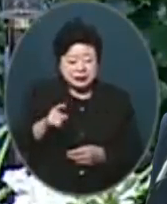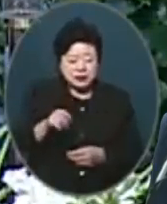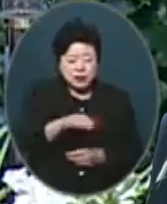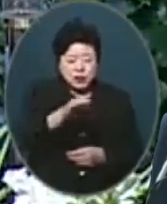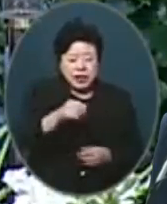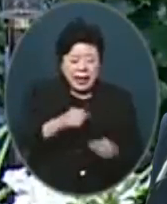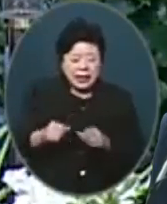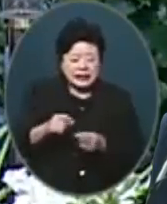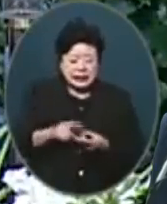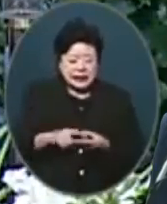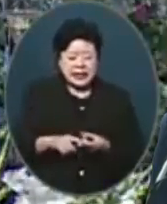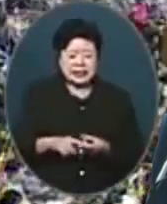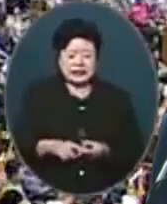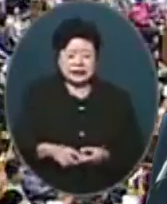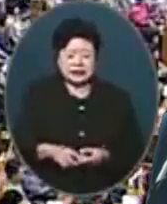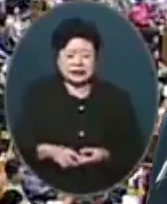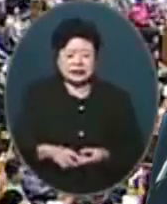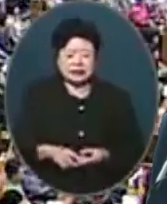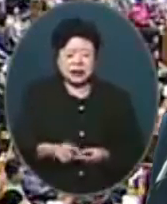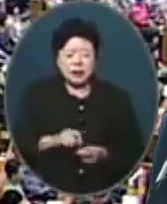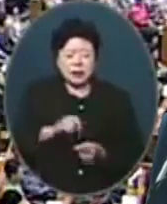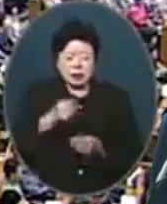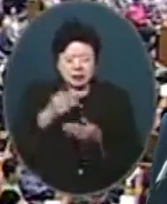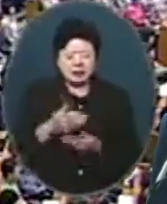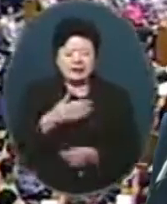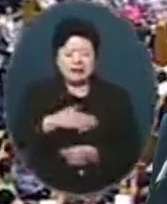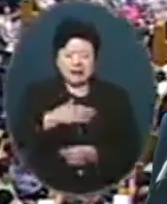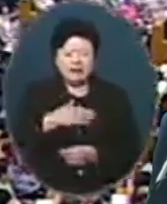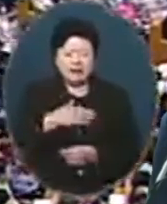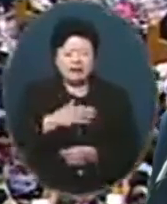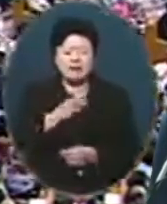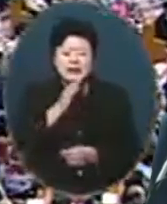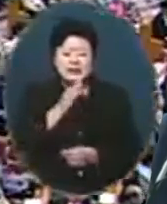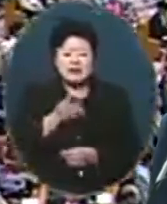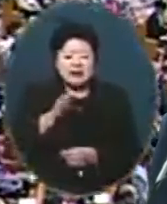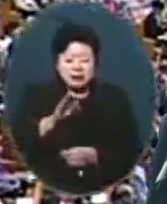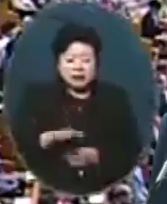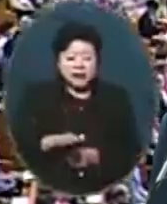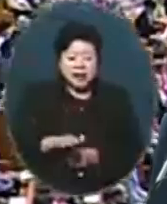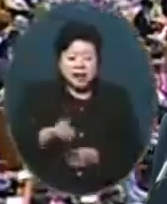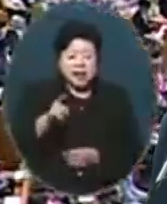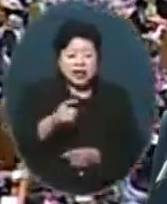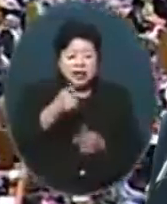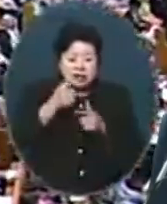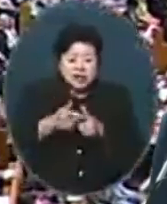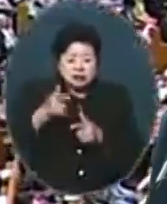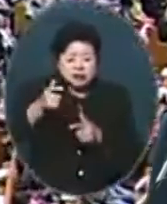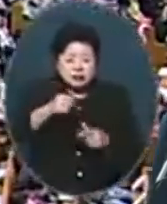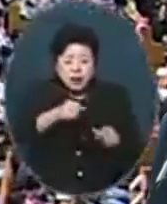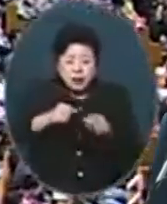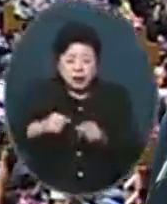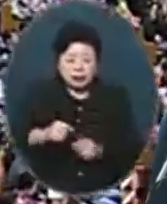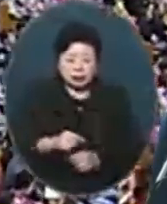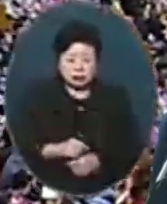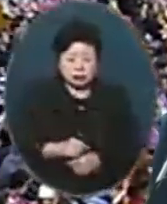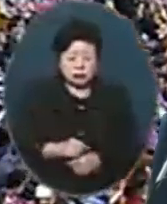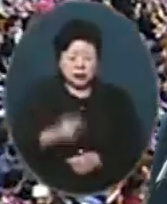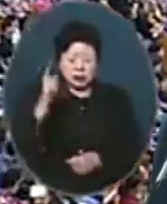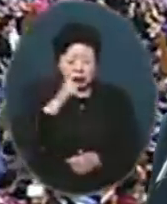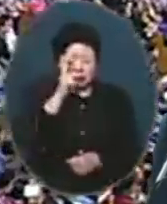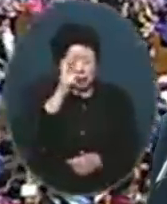우리가 행한 일에 상당한 보응을 받는 것이니 이에 당연하거니와 이 사람이 행한 것은 옳지 않은